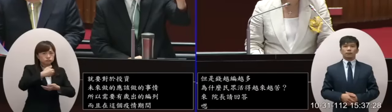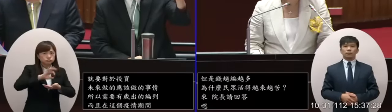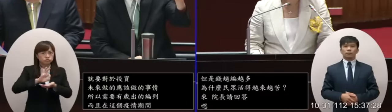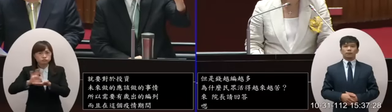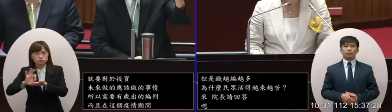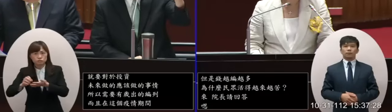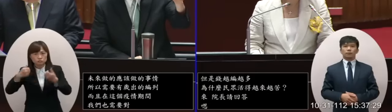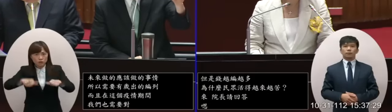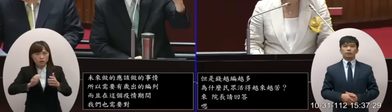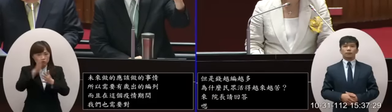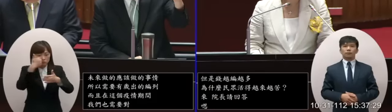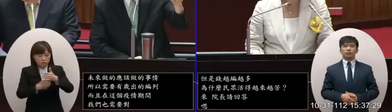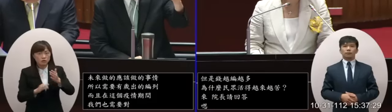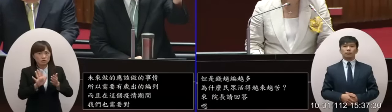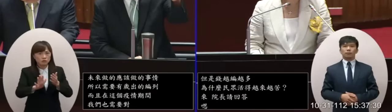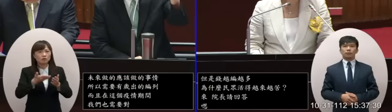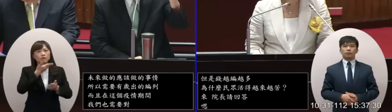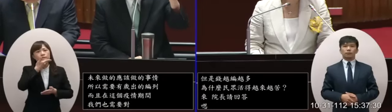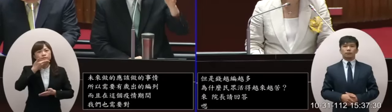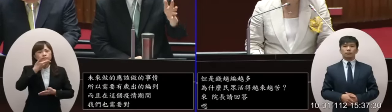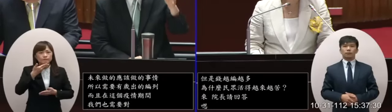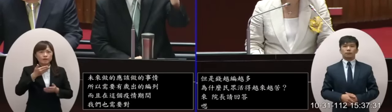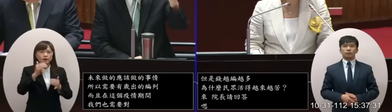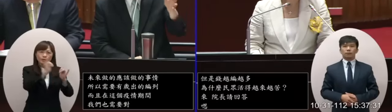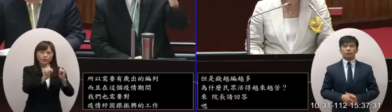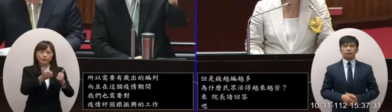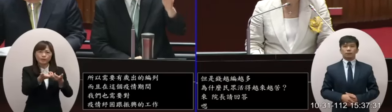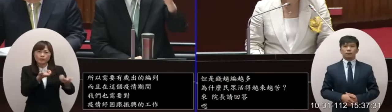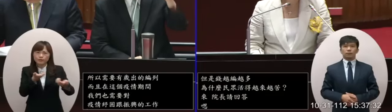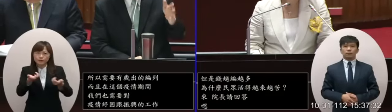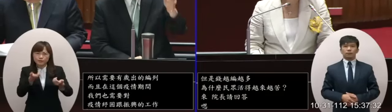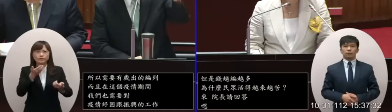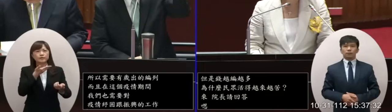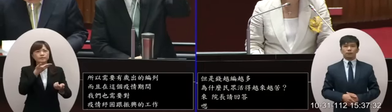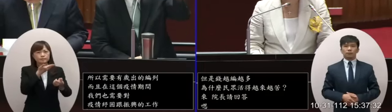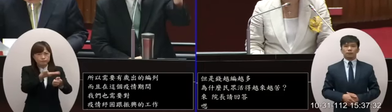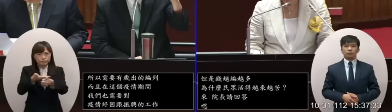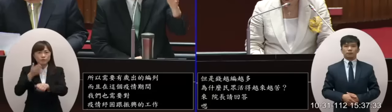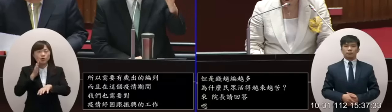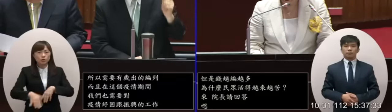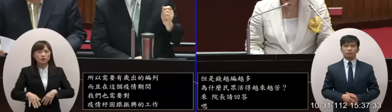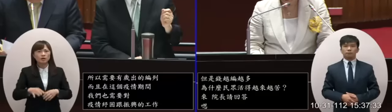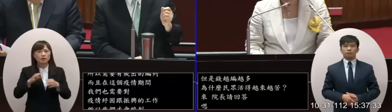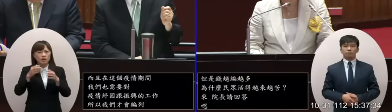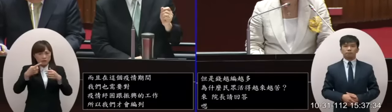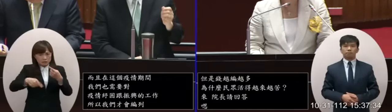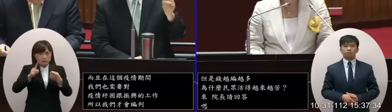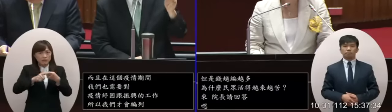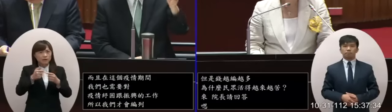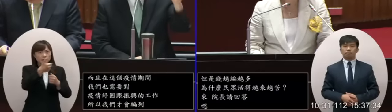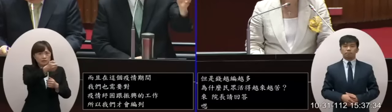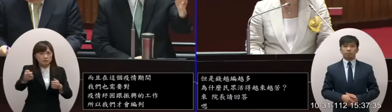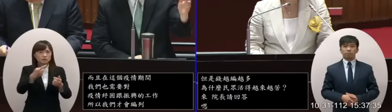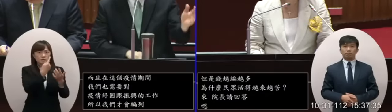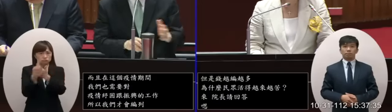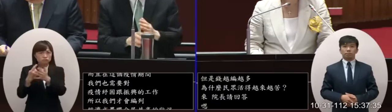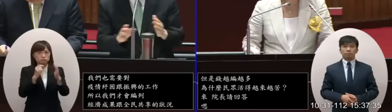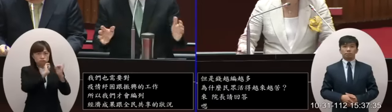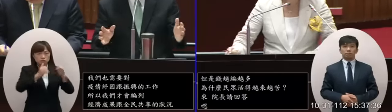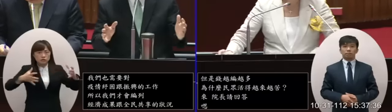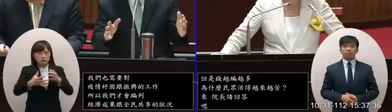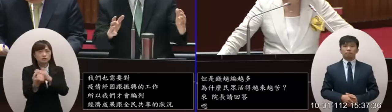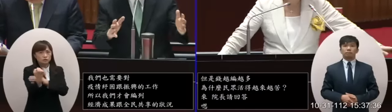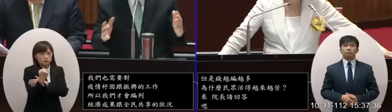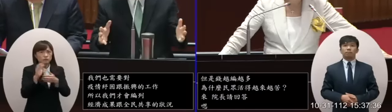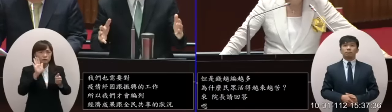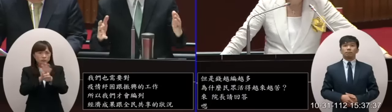税出会这么多，我们真的要谢谢我们国内大家一起的努力，让我们的税入也那么多。我们你看看这几年